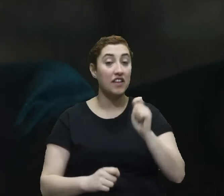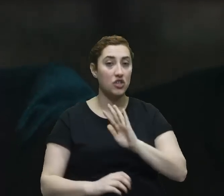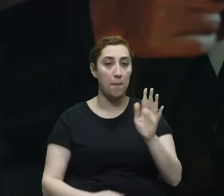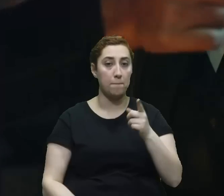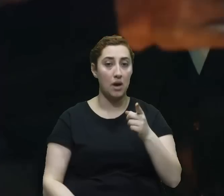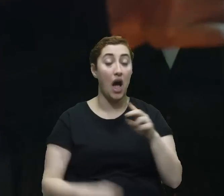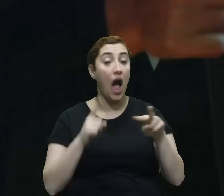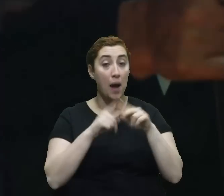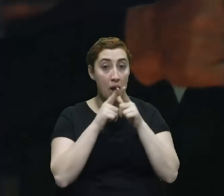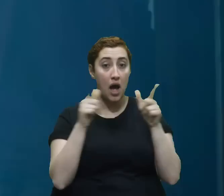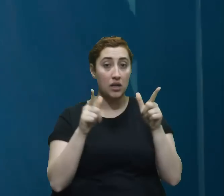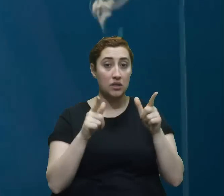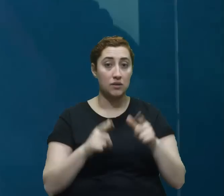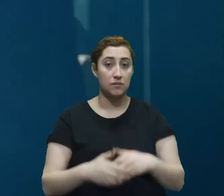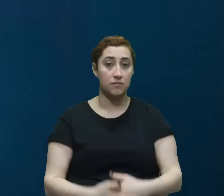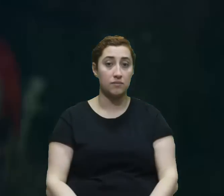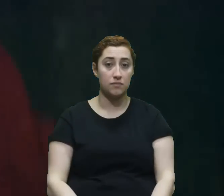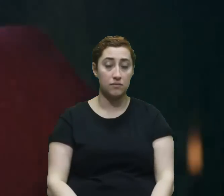deme. Akbar!